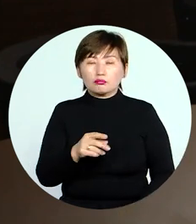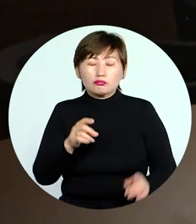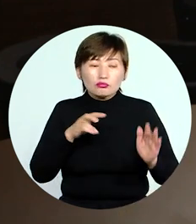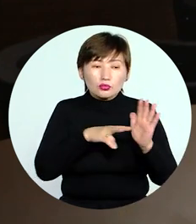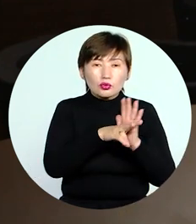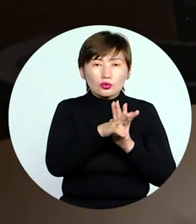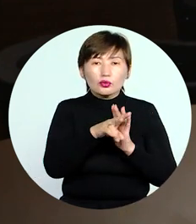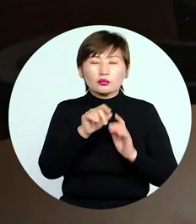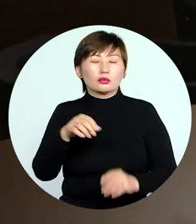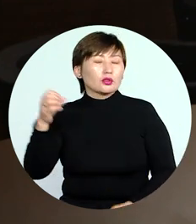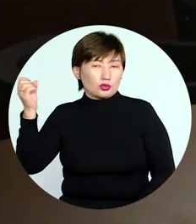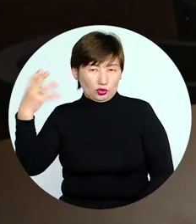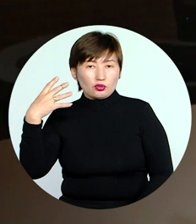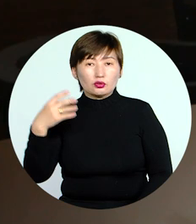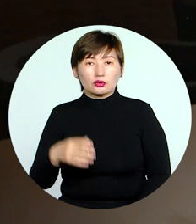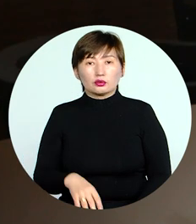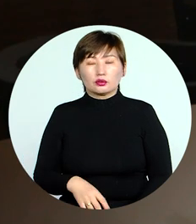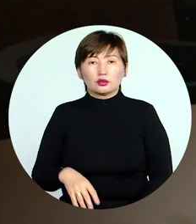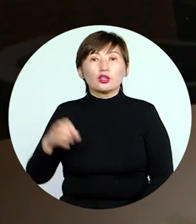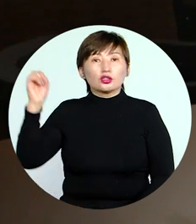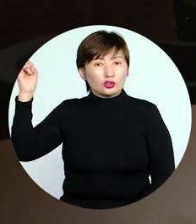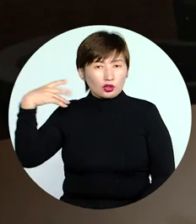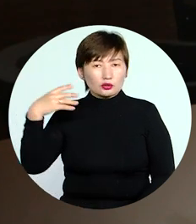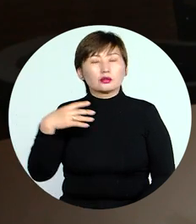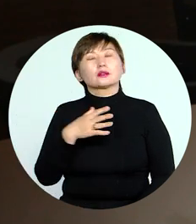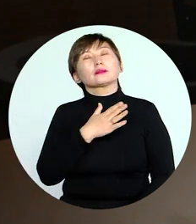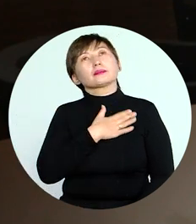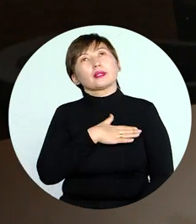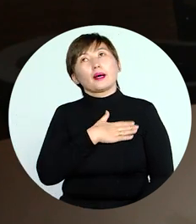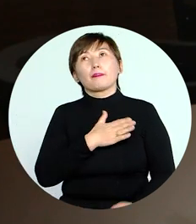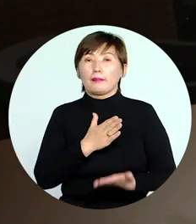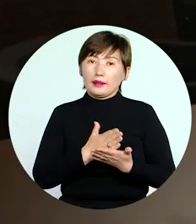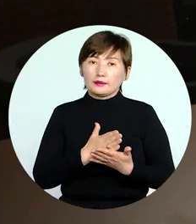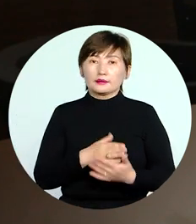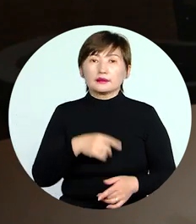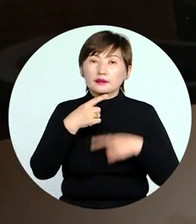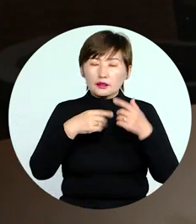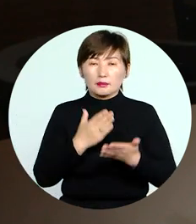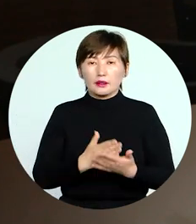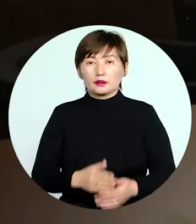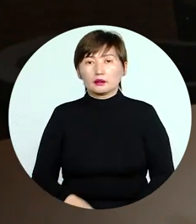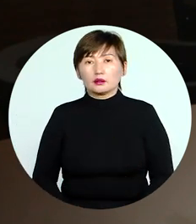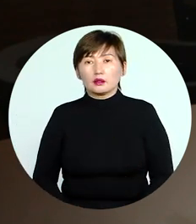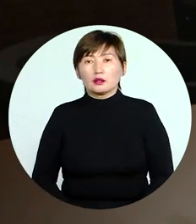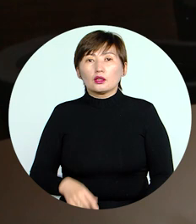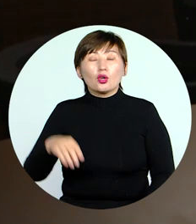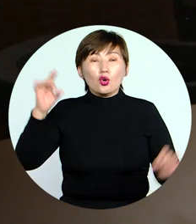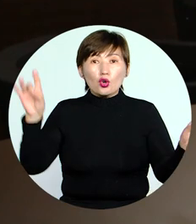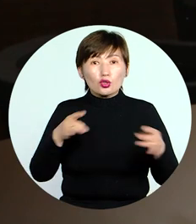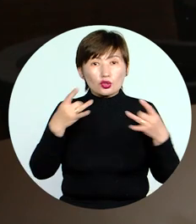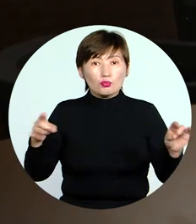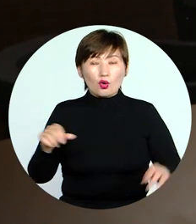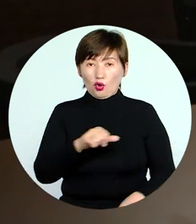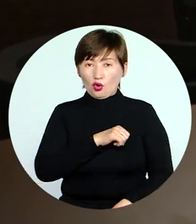хөө яах вэ сонсно. Тэ хөгжмийг сонсоод одоо ташаал мэдрэмж авдаг ч гэдэм юм ямар л ярьж байгаа. Эдл хөгжим гэдэг бол өөрөө